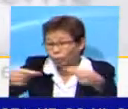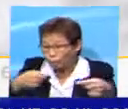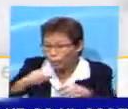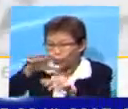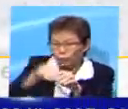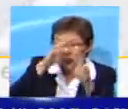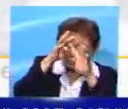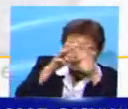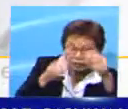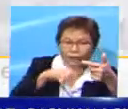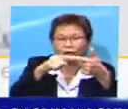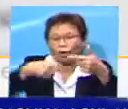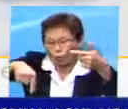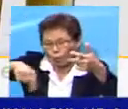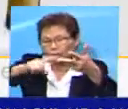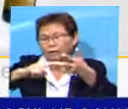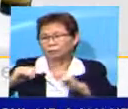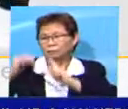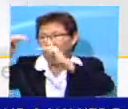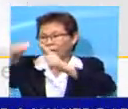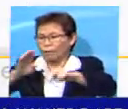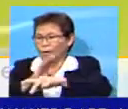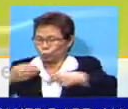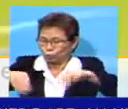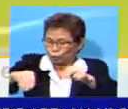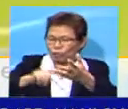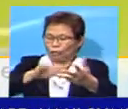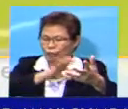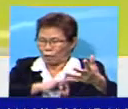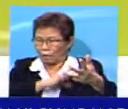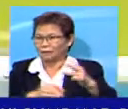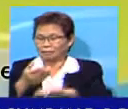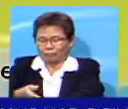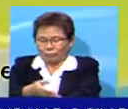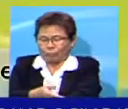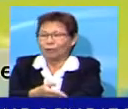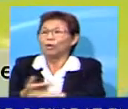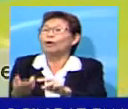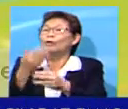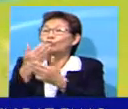merangkumi kreativiti, kualiti, tahap komersial, faedah dan nilai tambah produk.